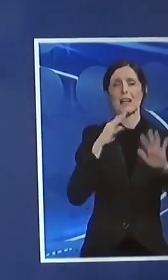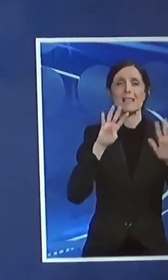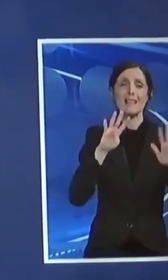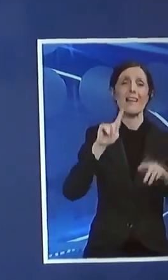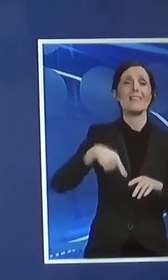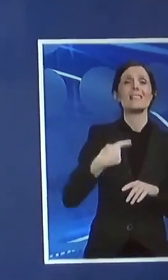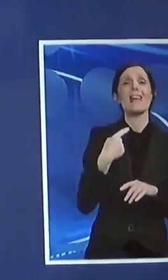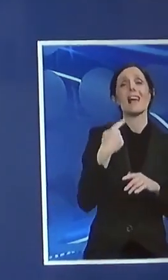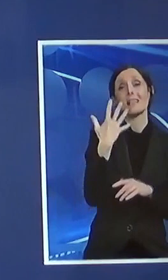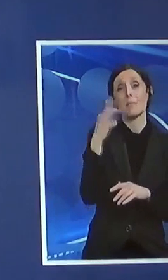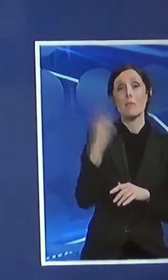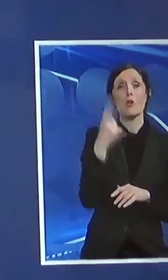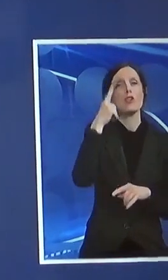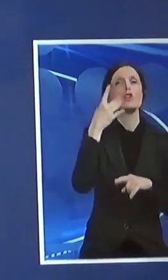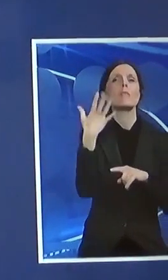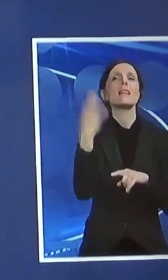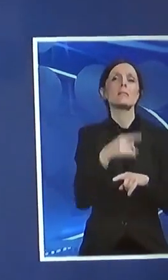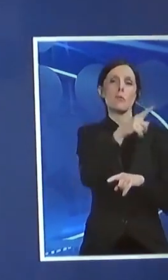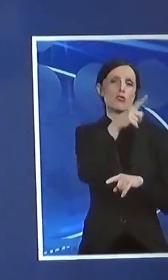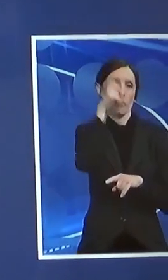49,6%, polovina, Niš